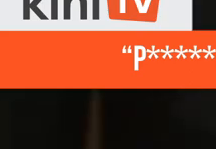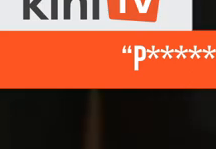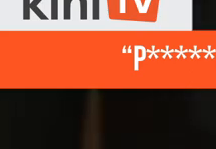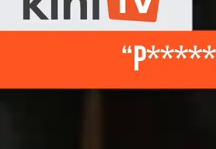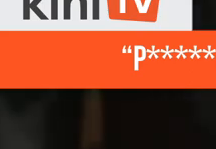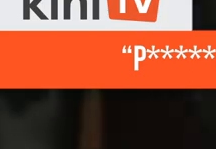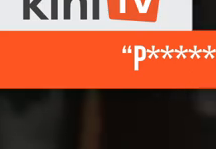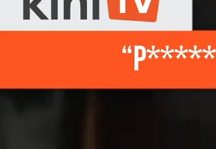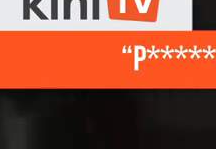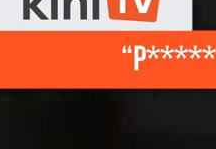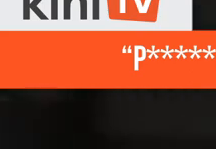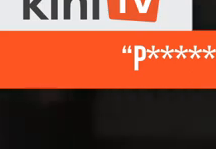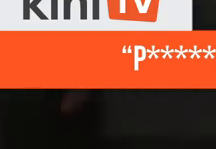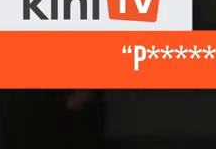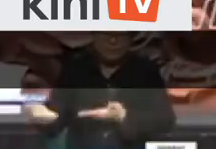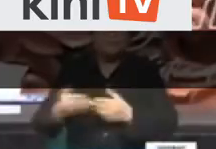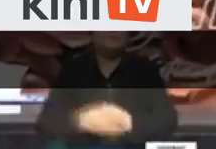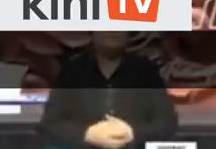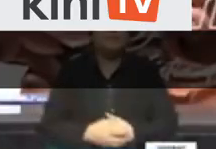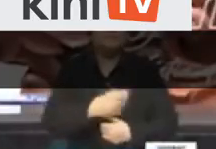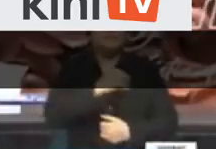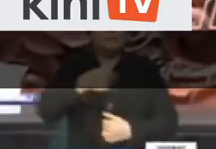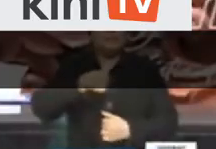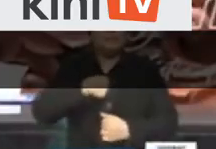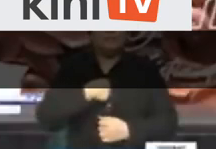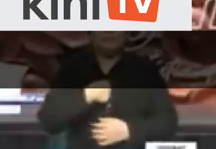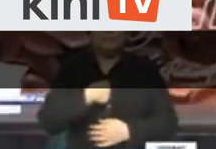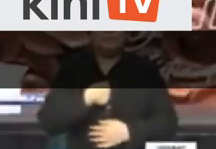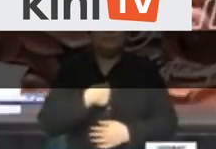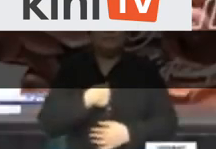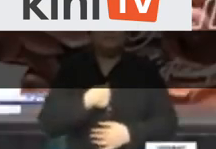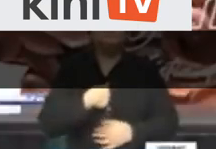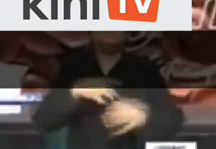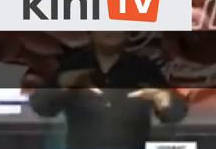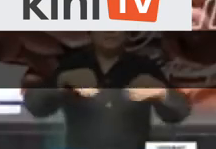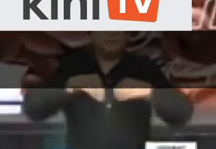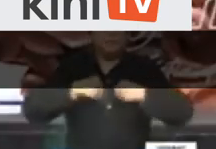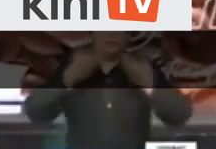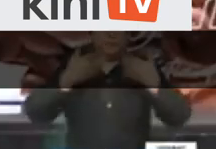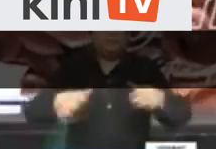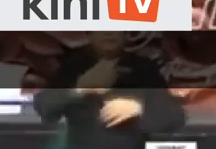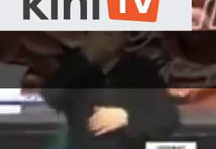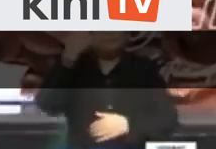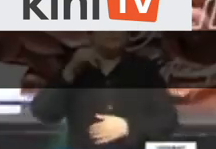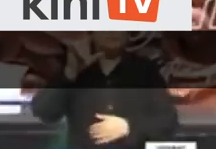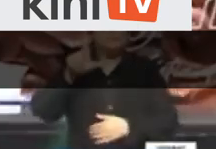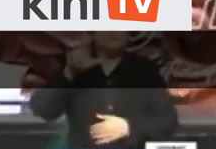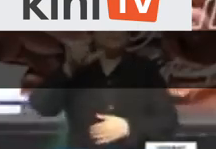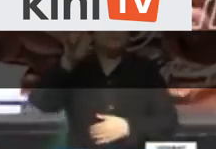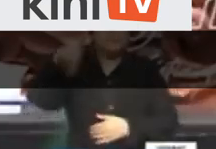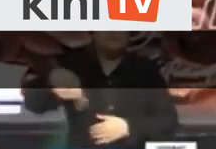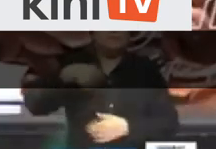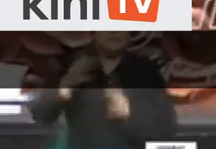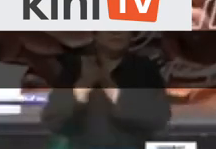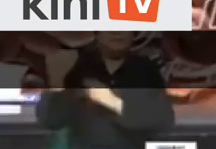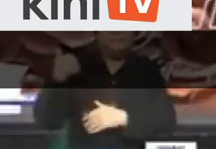Tajuddin for his allegedly sexist behaviour. Dan saya pun menerima surat itu kerana betul meminta